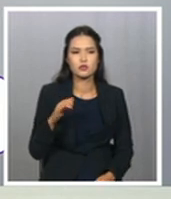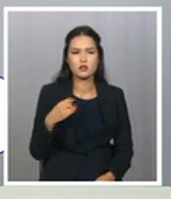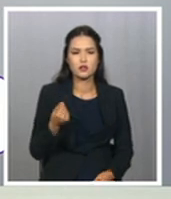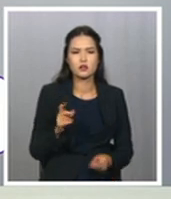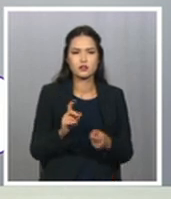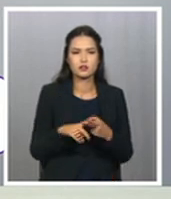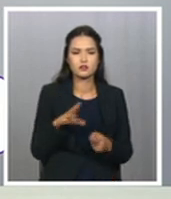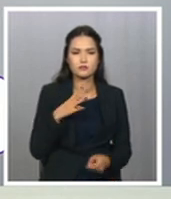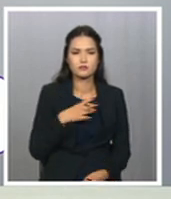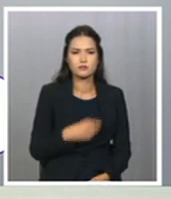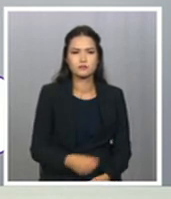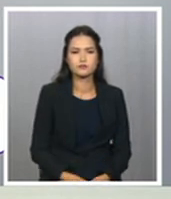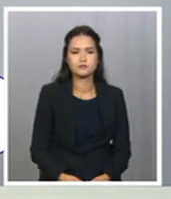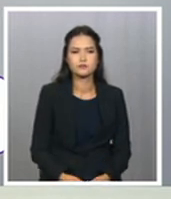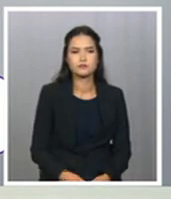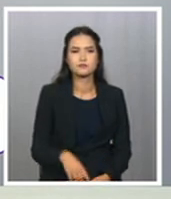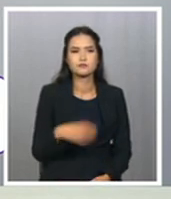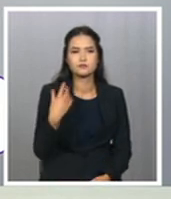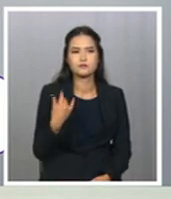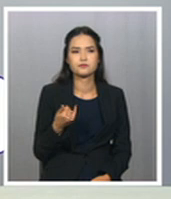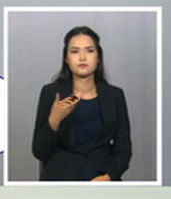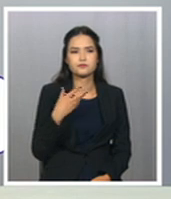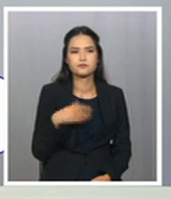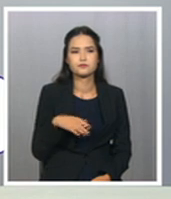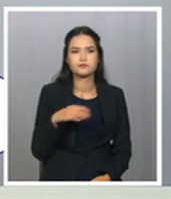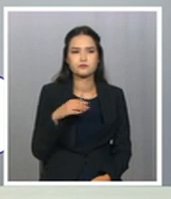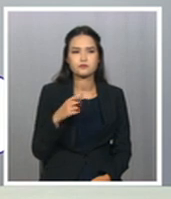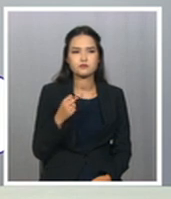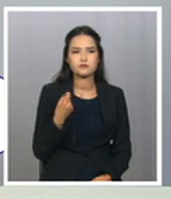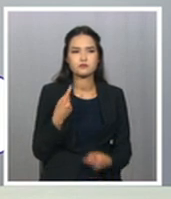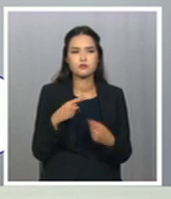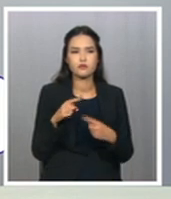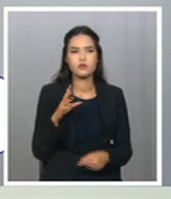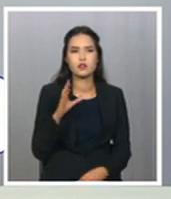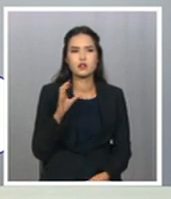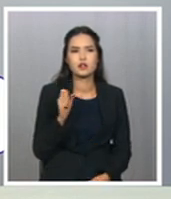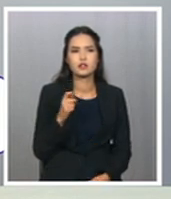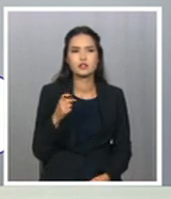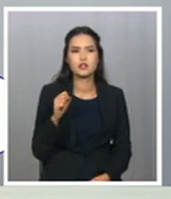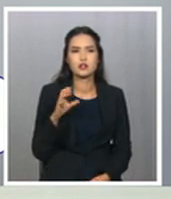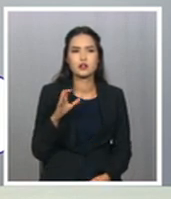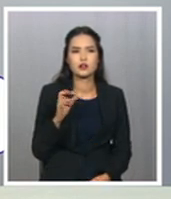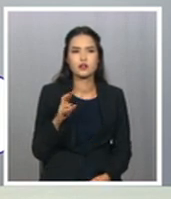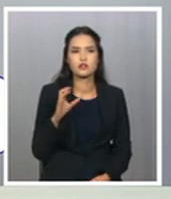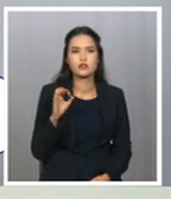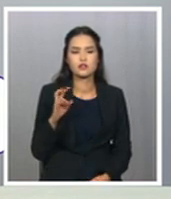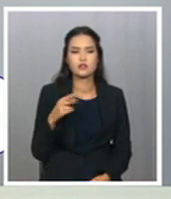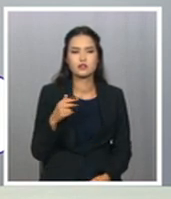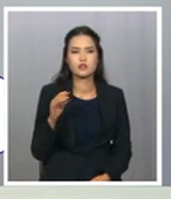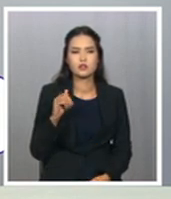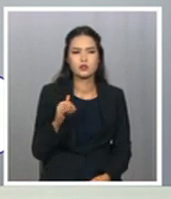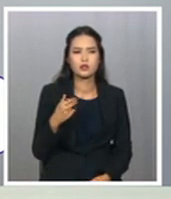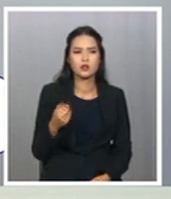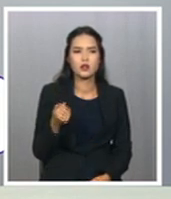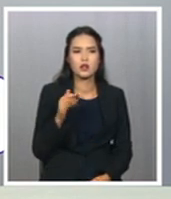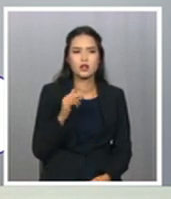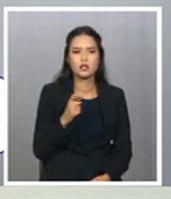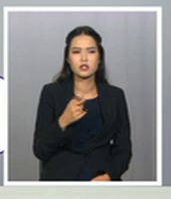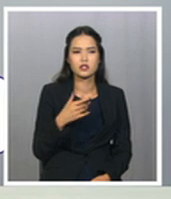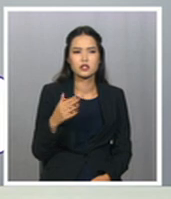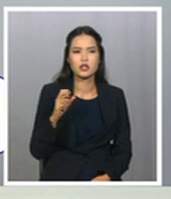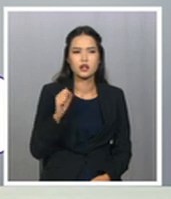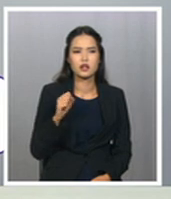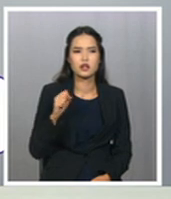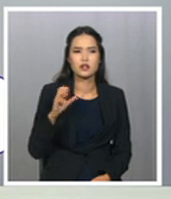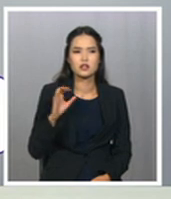түрін қарастырдық. Сәйкесінше бізде өрнек шығып отыр. X тең болады, яғни координата уақытқа байланысты координата